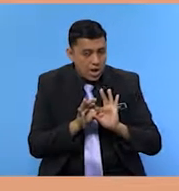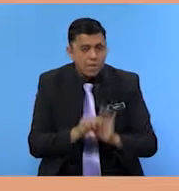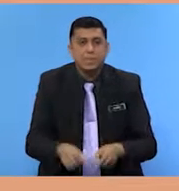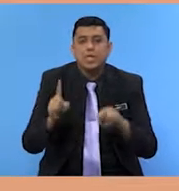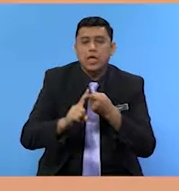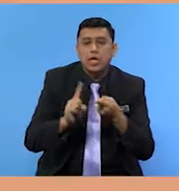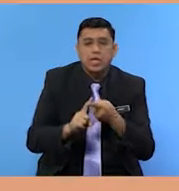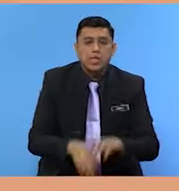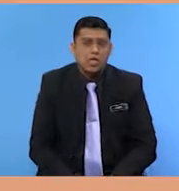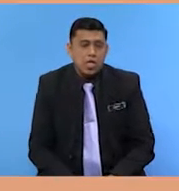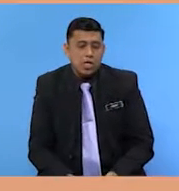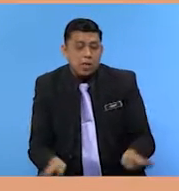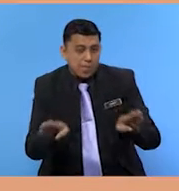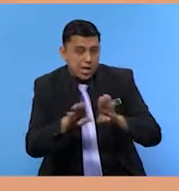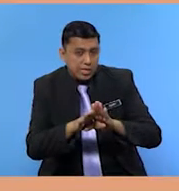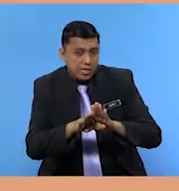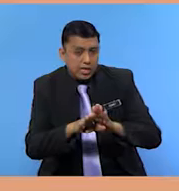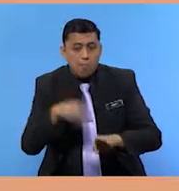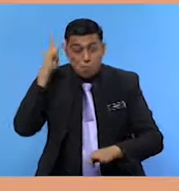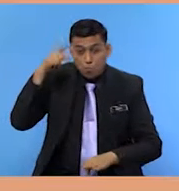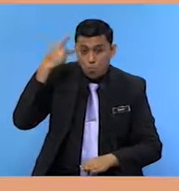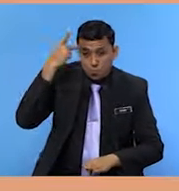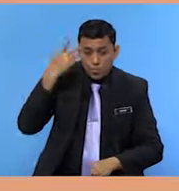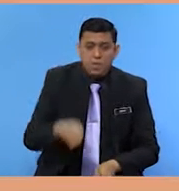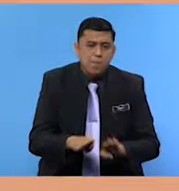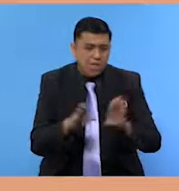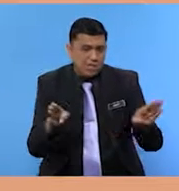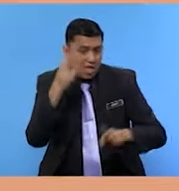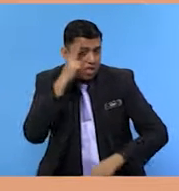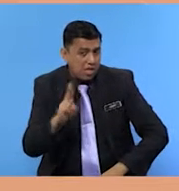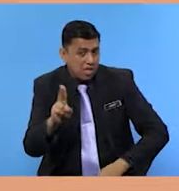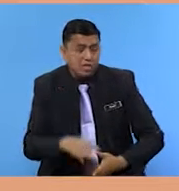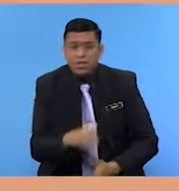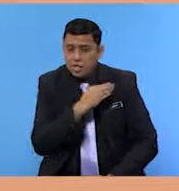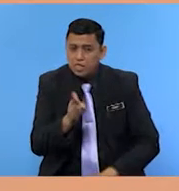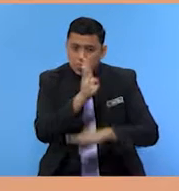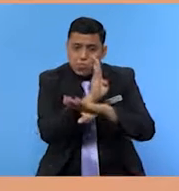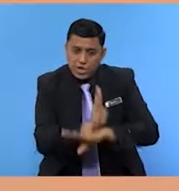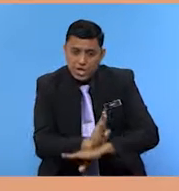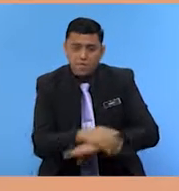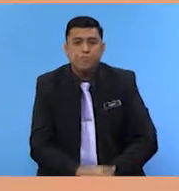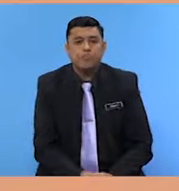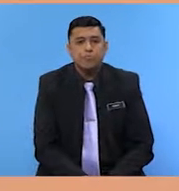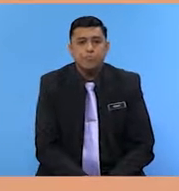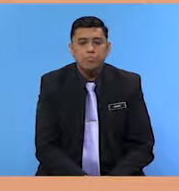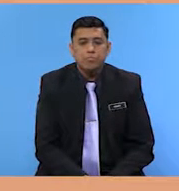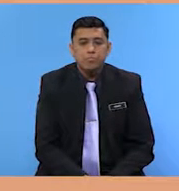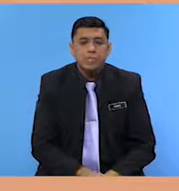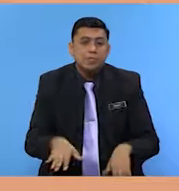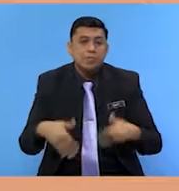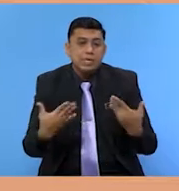pertama, kepelbagaian parti politik dan kedua, perbezaan agama dan kebudayaan. Jadi bagaimana pula dengan pandangan Cikgu